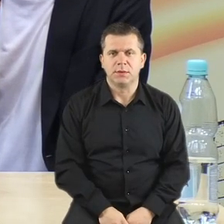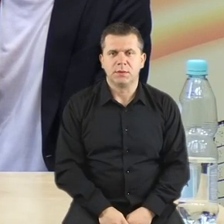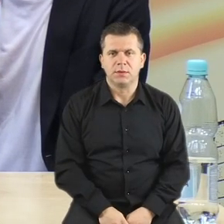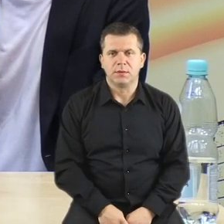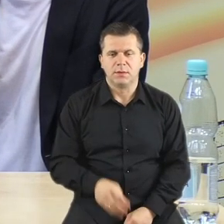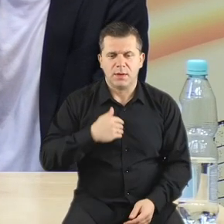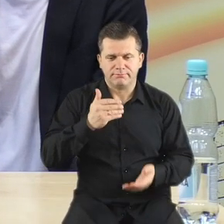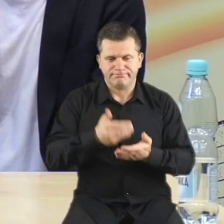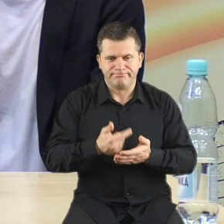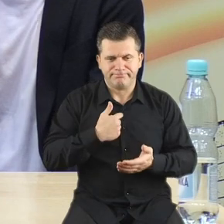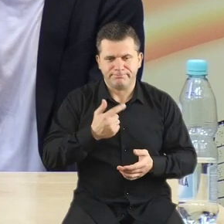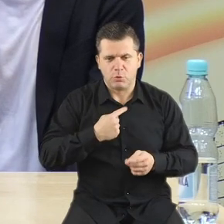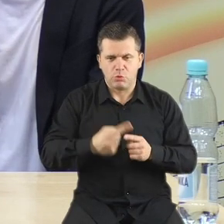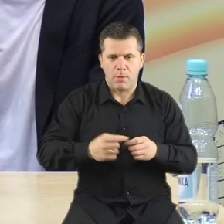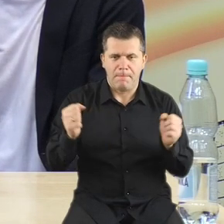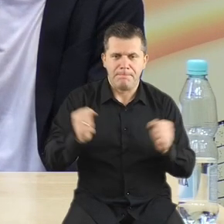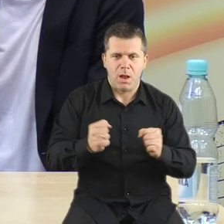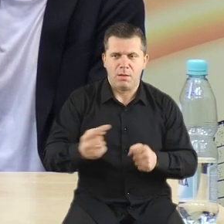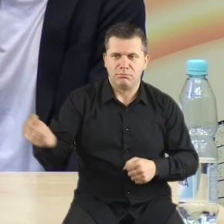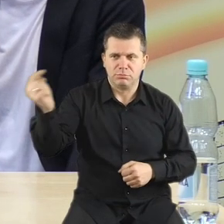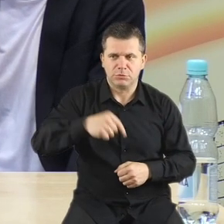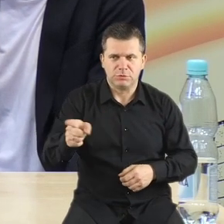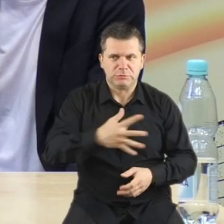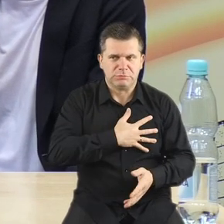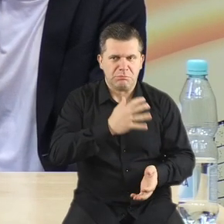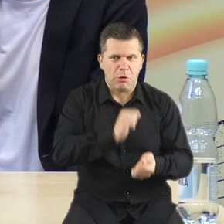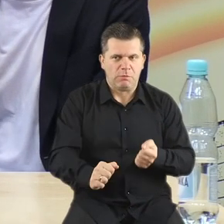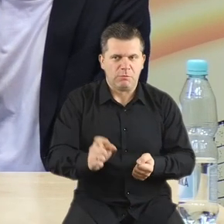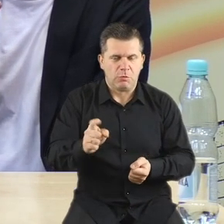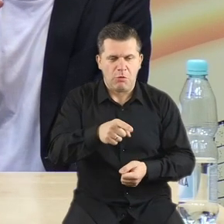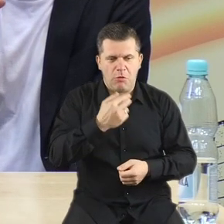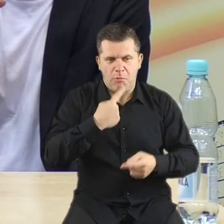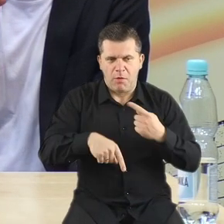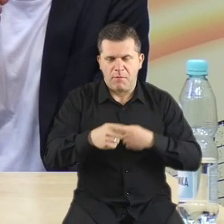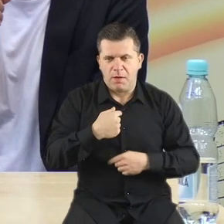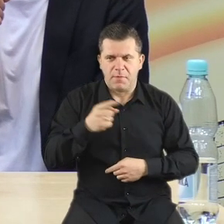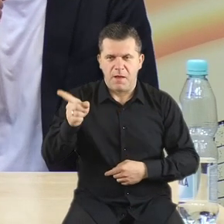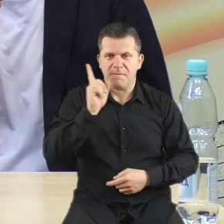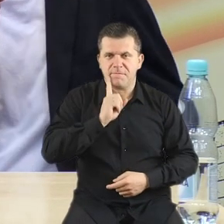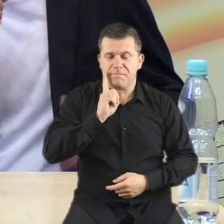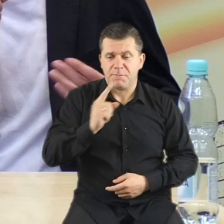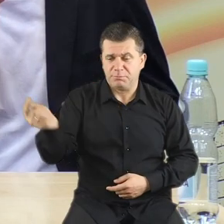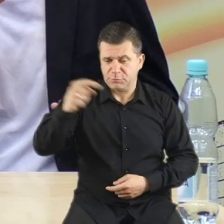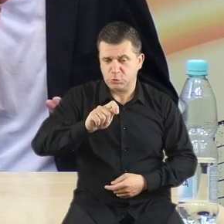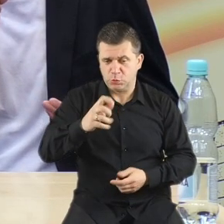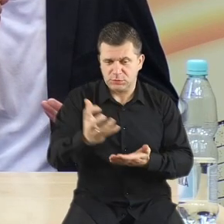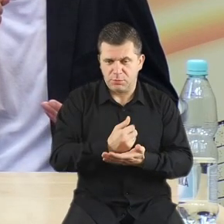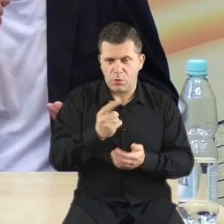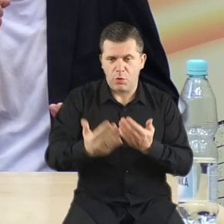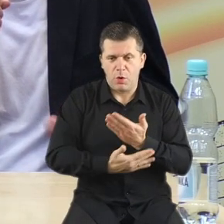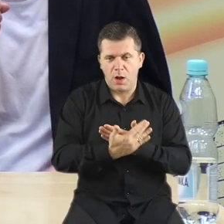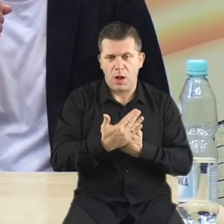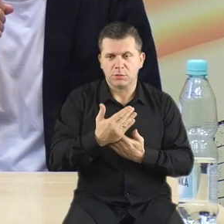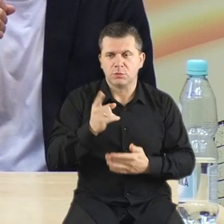No i szczerze mówiąc pamiętam, że baliśmy się przyjścia tego potwora, którą ona opowiadała. A ten facet, który przyszedł po klucze, okazał się